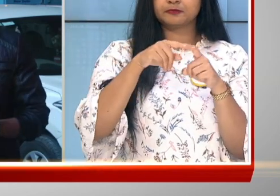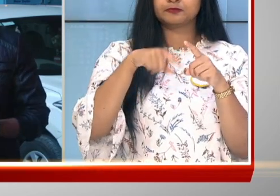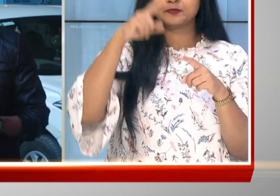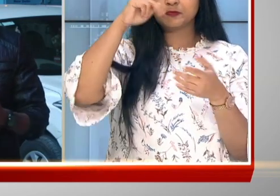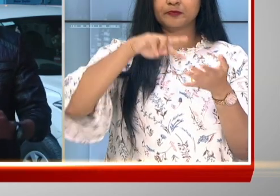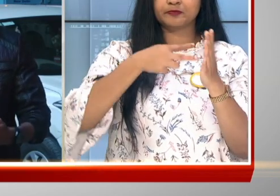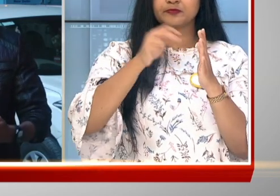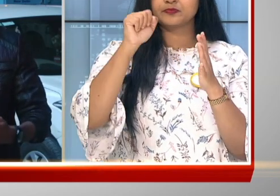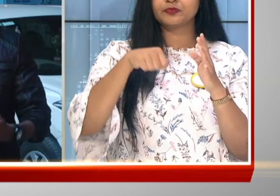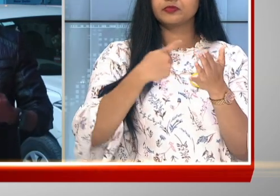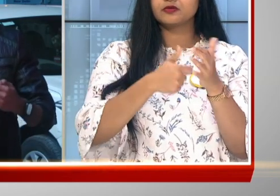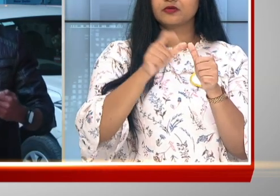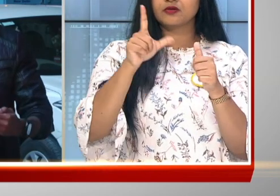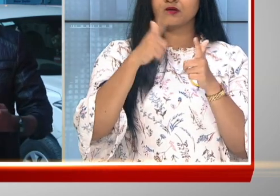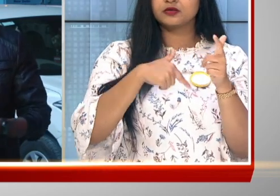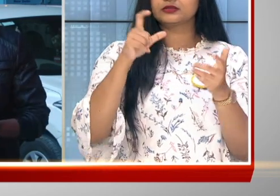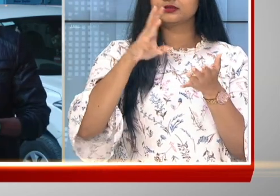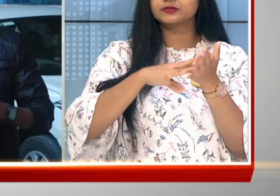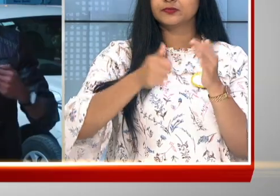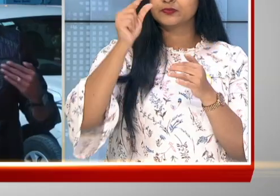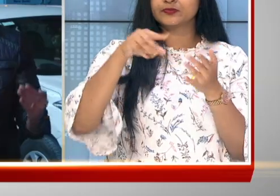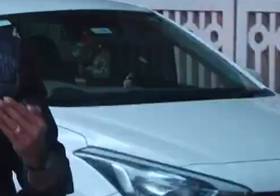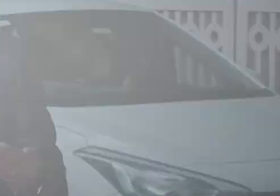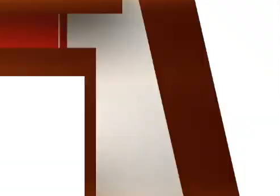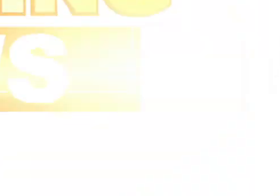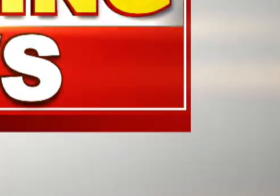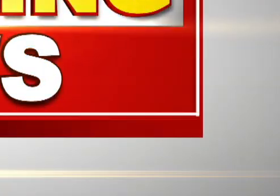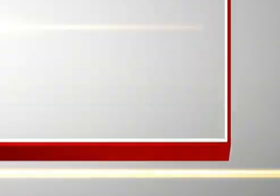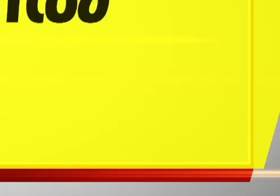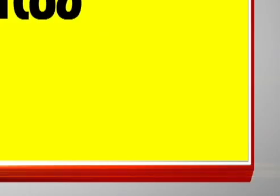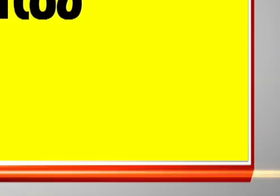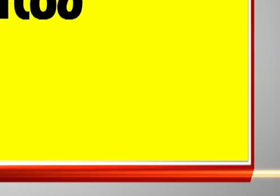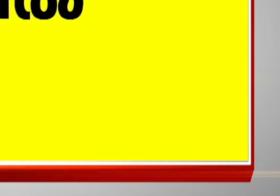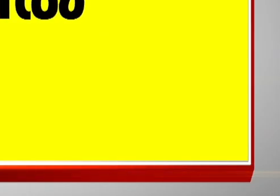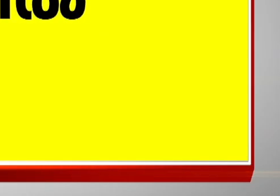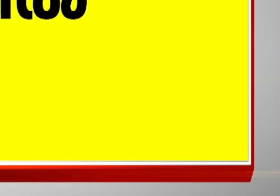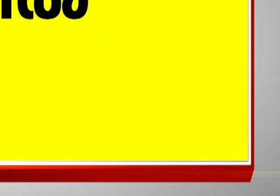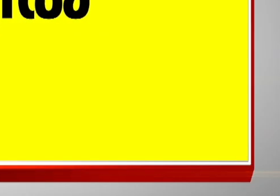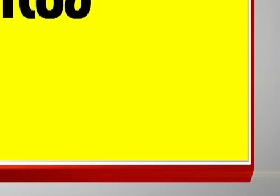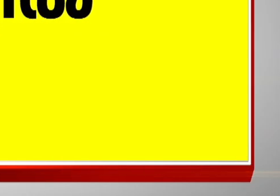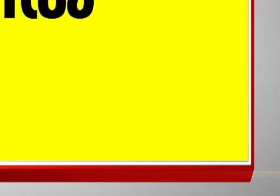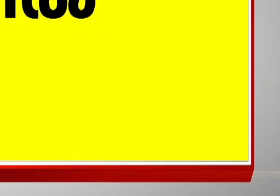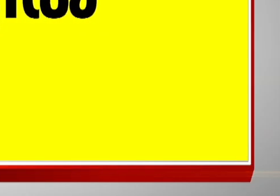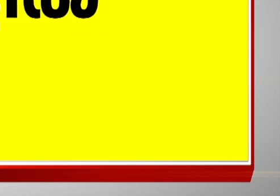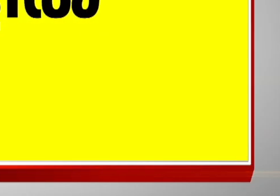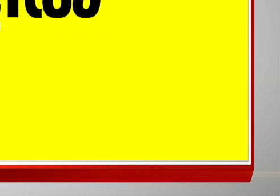ബാനർജി പ്രഖ്യാപിച്ചിരിക്കുന്നത്. ഒപ്പം തന്നെ എല്ലാ മതത്തിലെ ആളുകളെയും ഉൾക്കൊള്ളിച്ചുകൊണ്ടായിരിക്കും റാലി